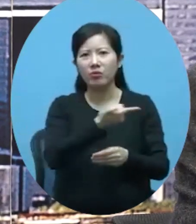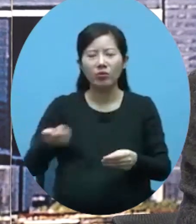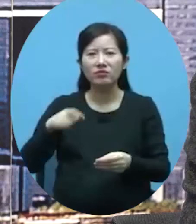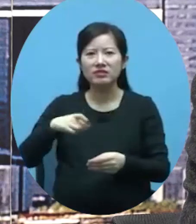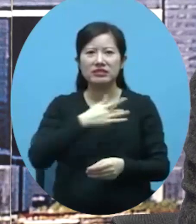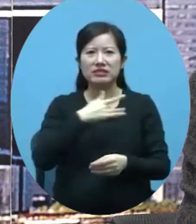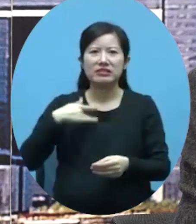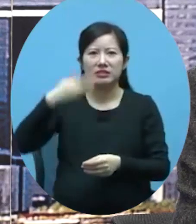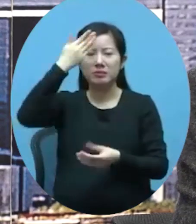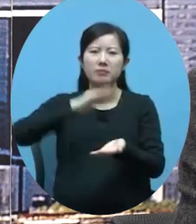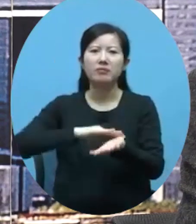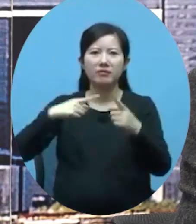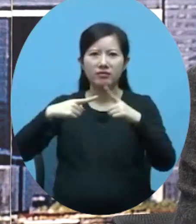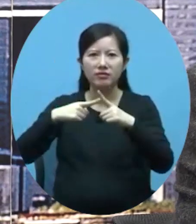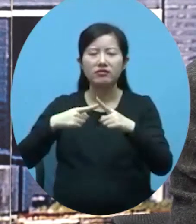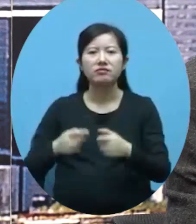肺炎病人